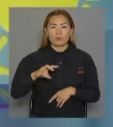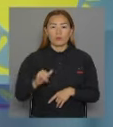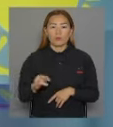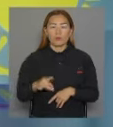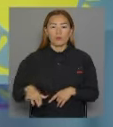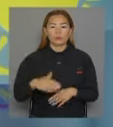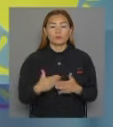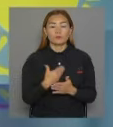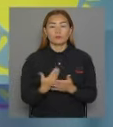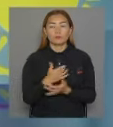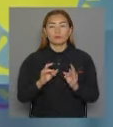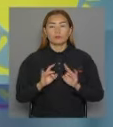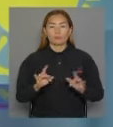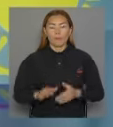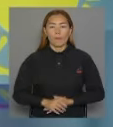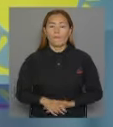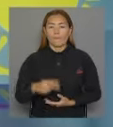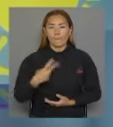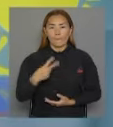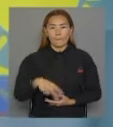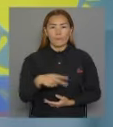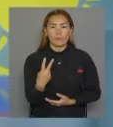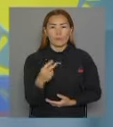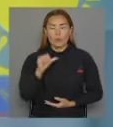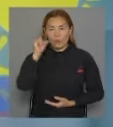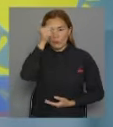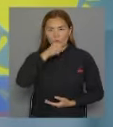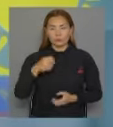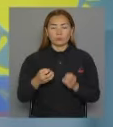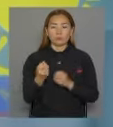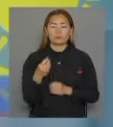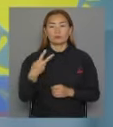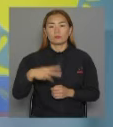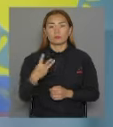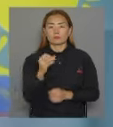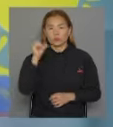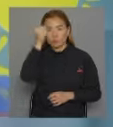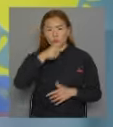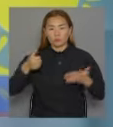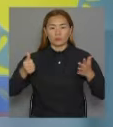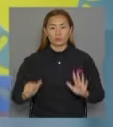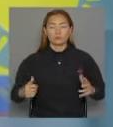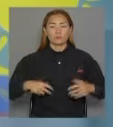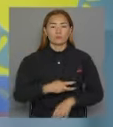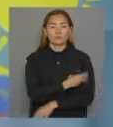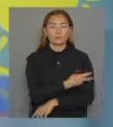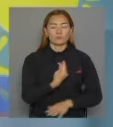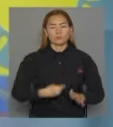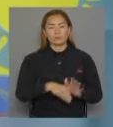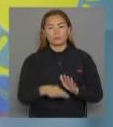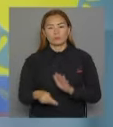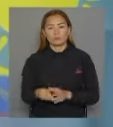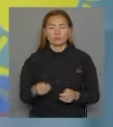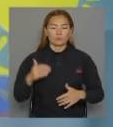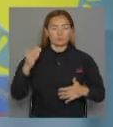департаментінің мағлұматтарына сәйкес 2022 жылдары және 2023 жылдың 6 айында денсаулық сақтау саласында алаяқтық, жымқыру,